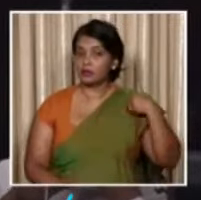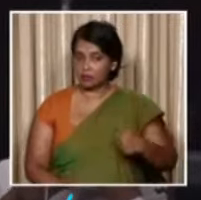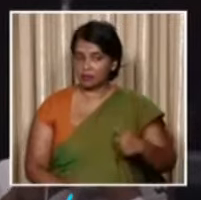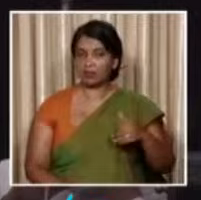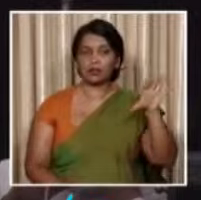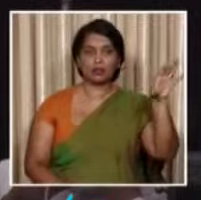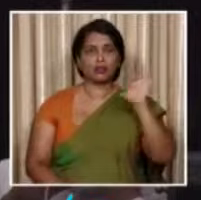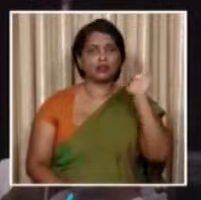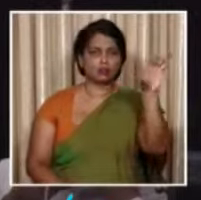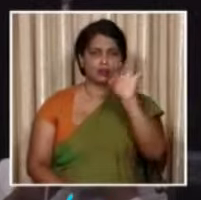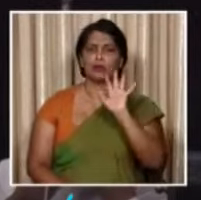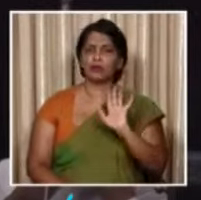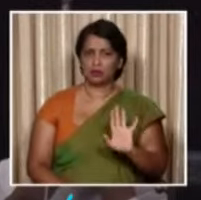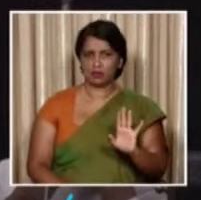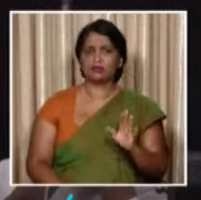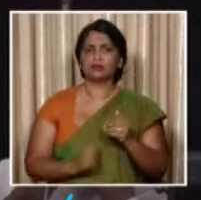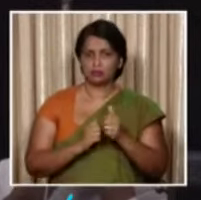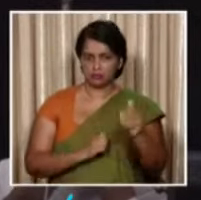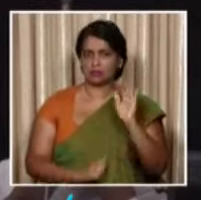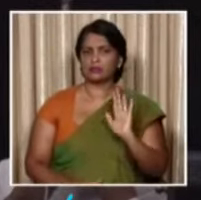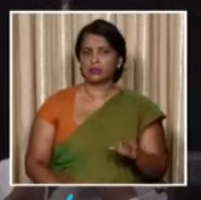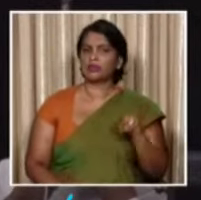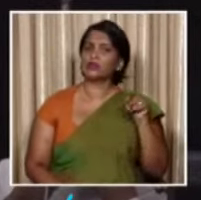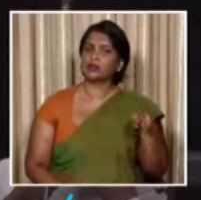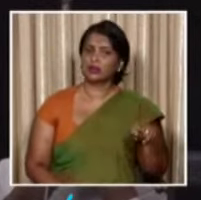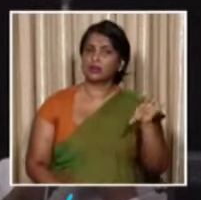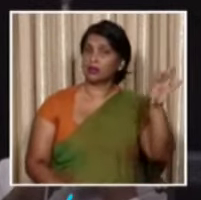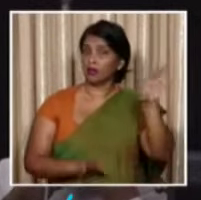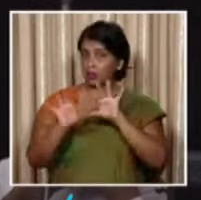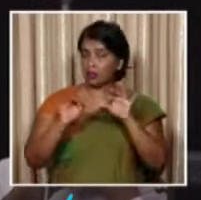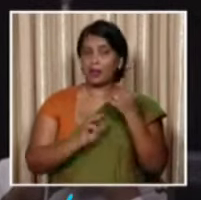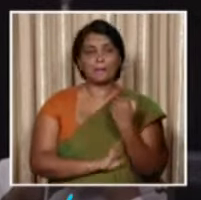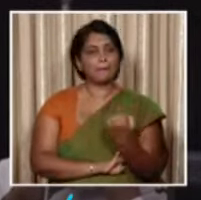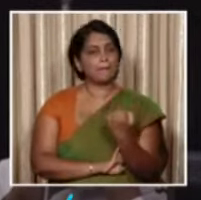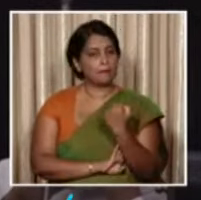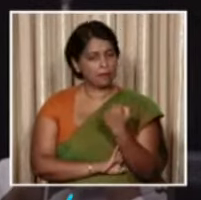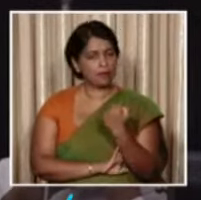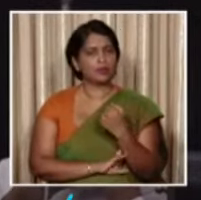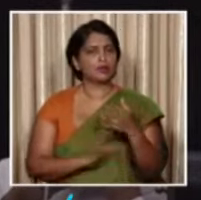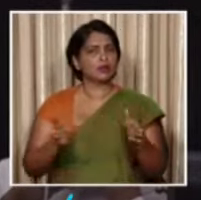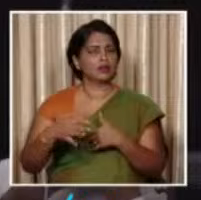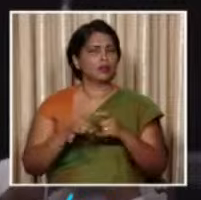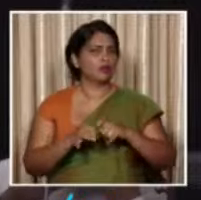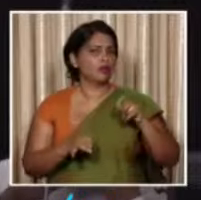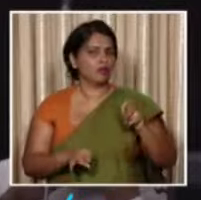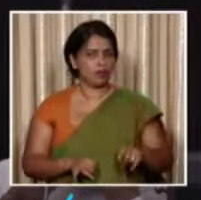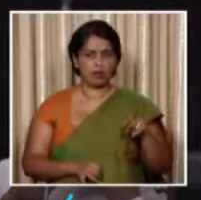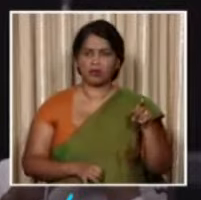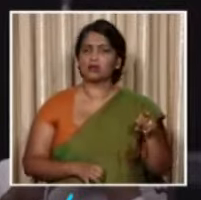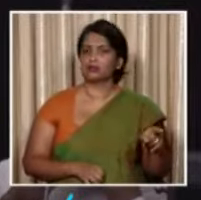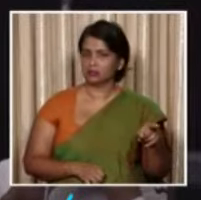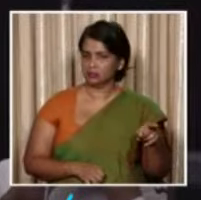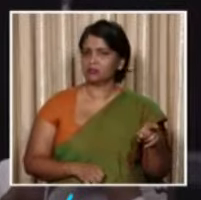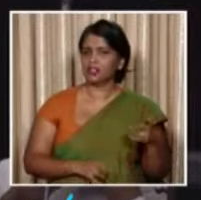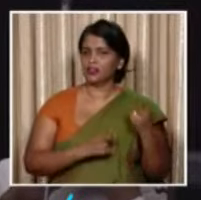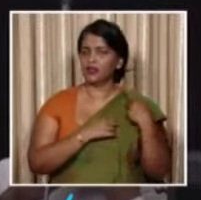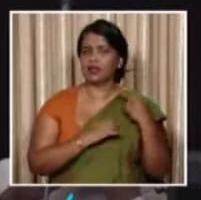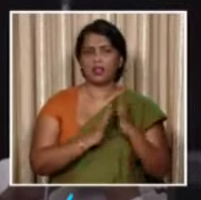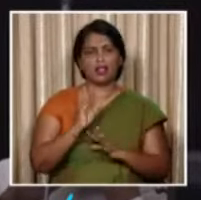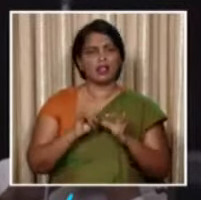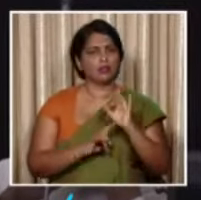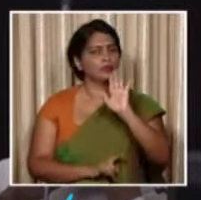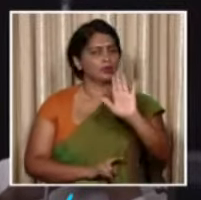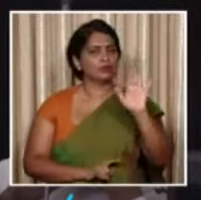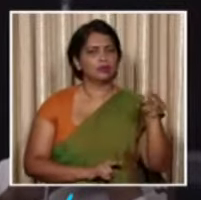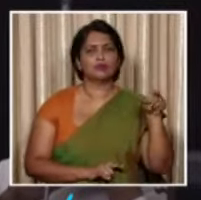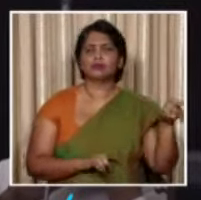පත් කිරීම සිදු කරනවා. සිදු කළ යුතුයි. ඉතින් ඒ සිදු කිරීමේ බලය කැබිනට් මණ්ඩලයට සහ ඒ අදාළ විෂය භාර ඇමතිවරුන්ට තියෙනවා.